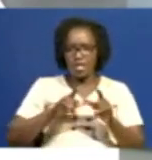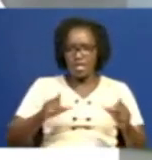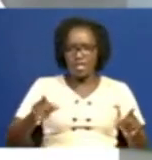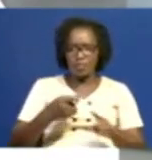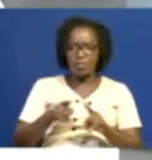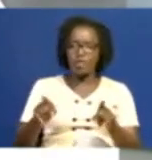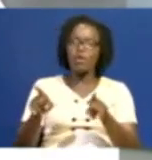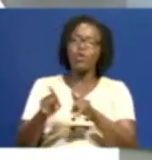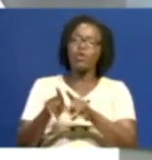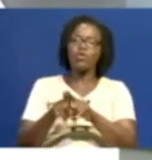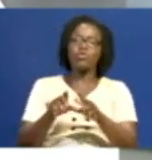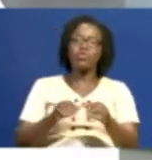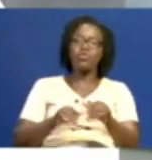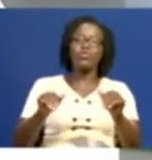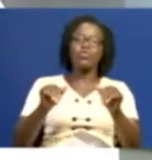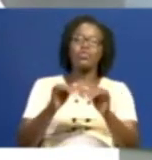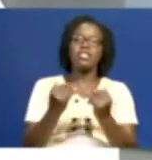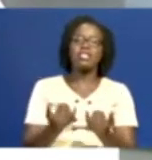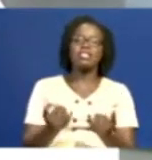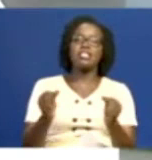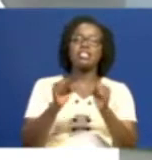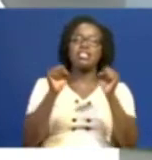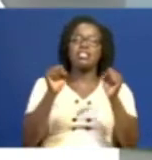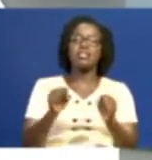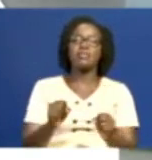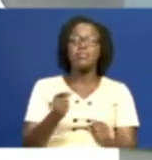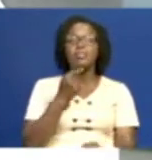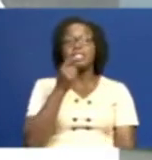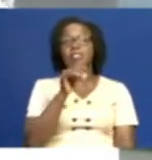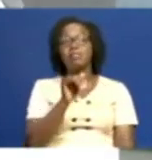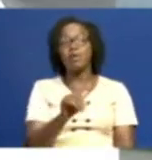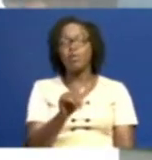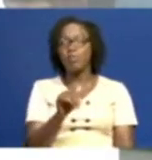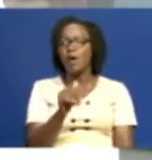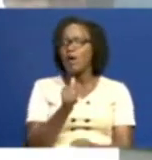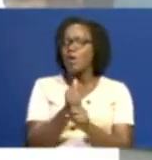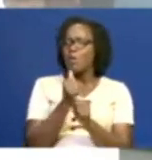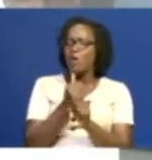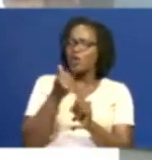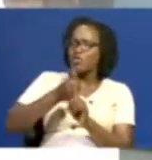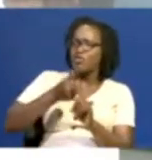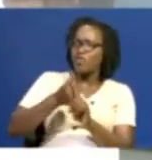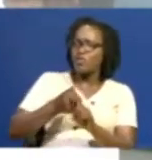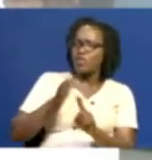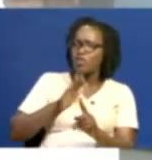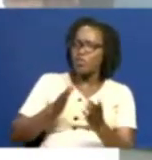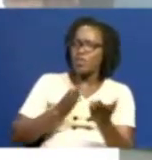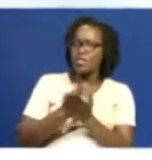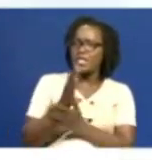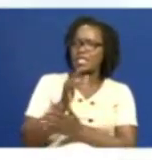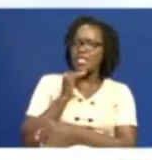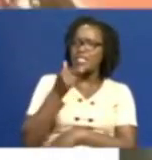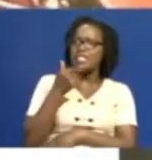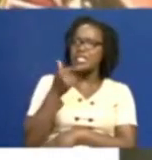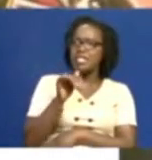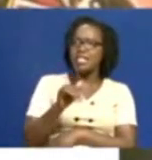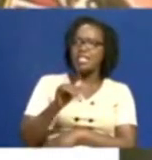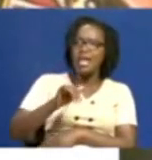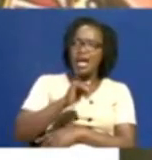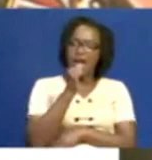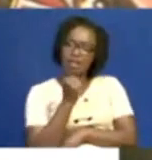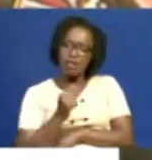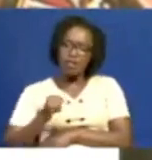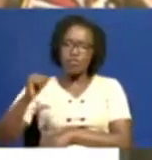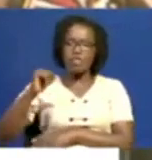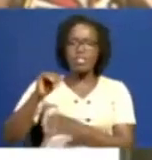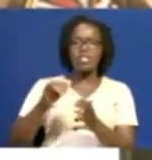kua na nyaka za hivi sasa ngok alema atajo kupan haki za wanawake an wwa katika